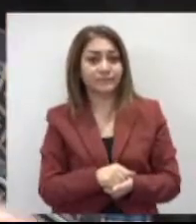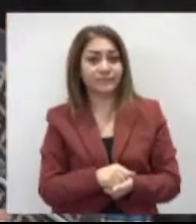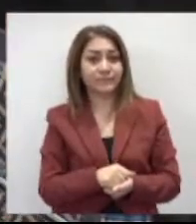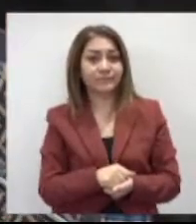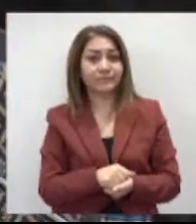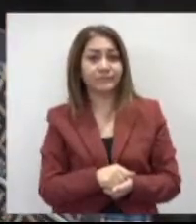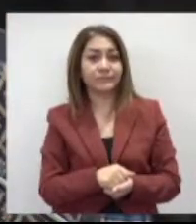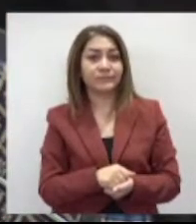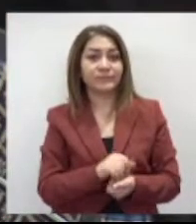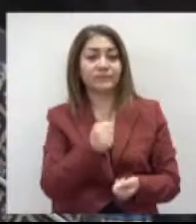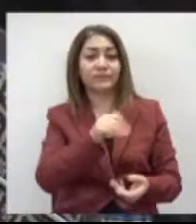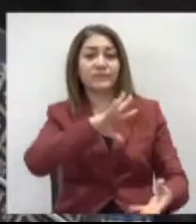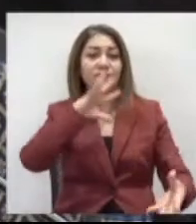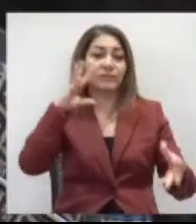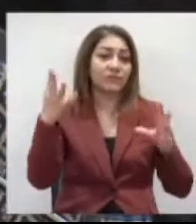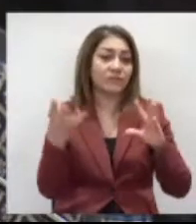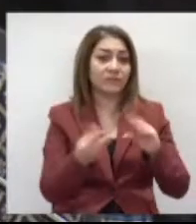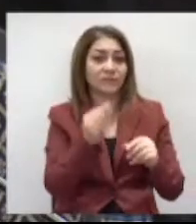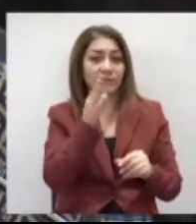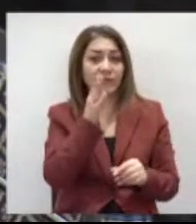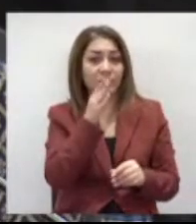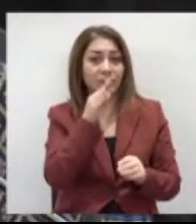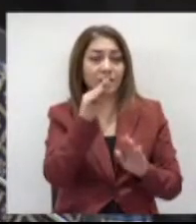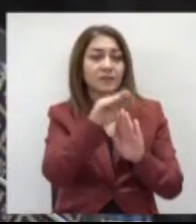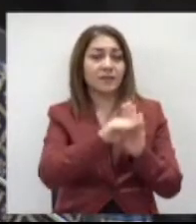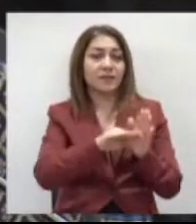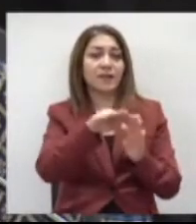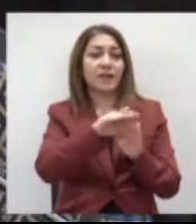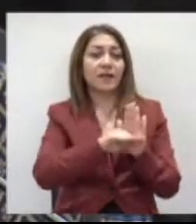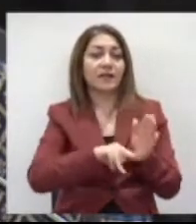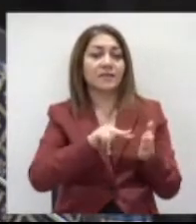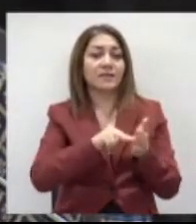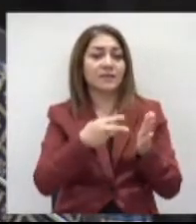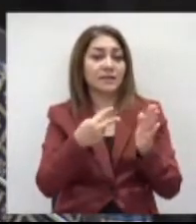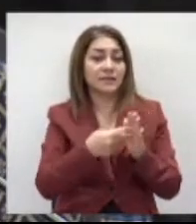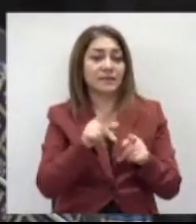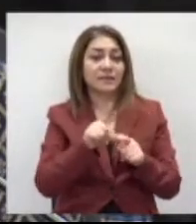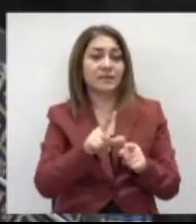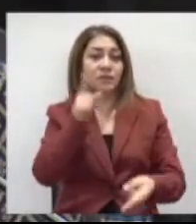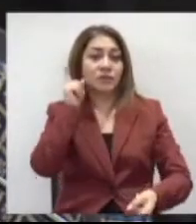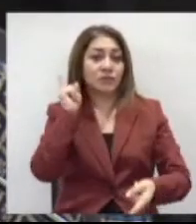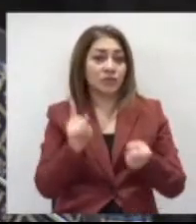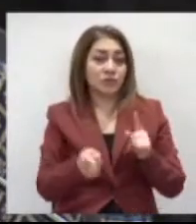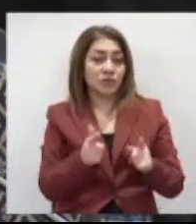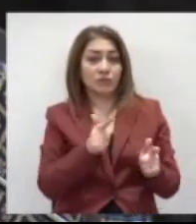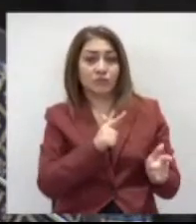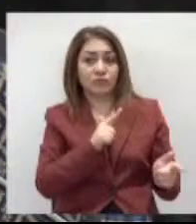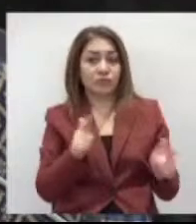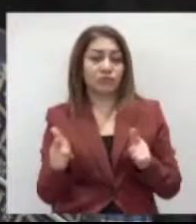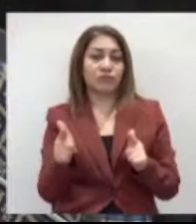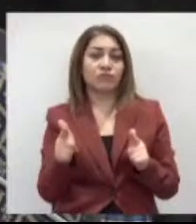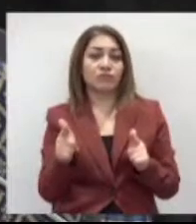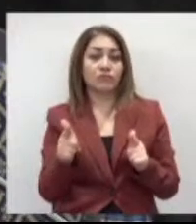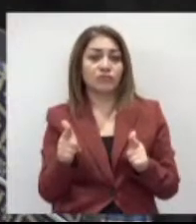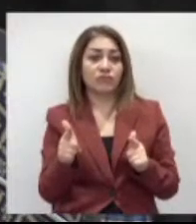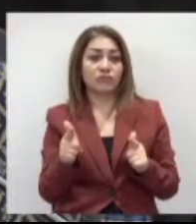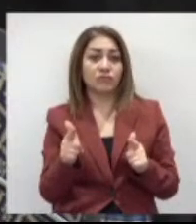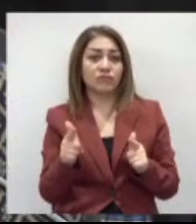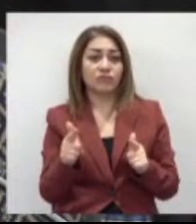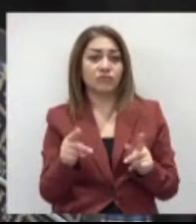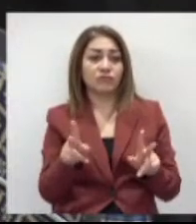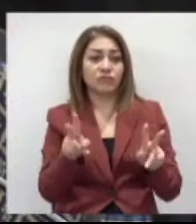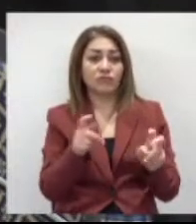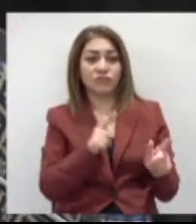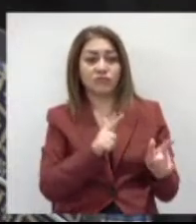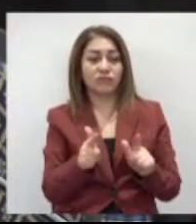այդ ամենի ամփոփման արդյունքում արդեն հայեցակարգը ունենալու է շատ ավելի կոնկրետացված, հստակեցված եւ